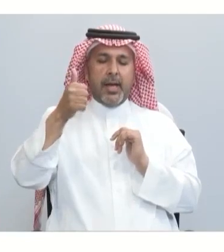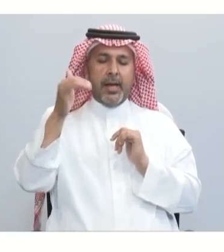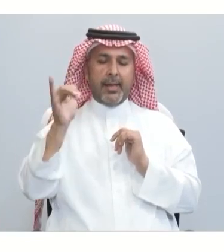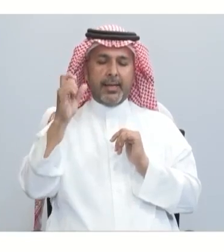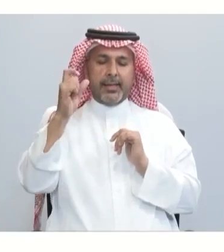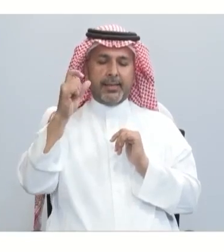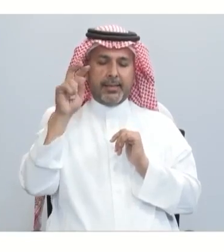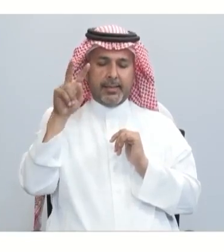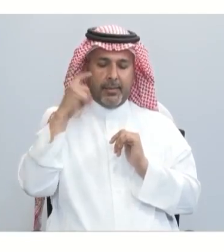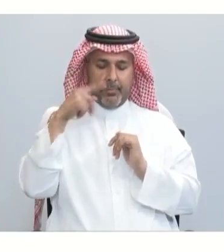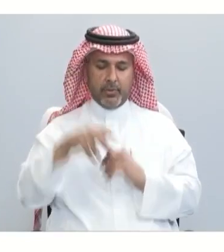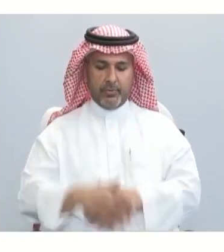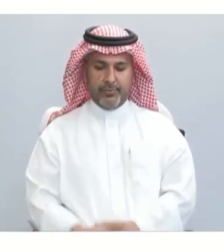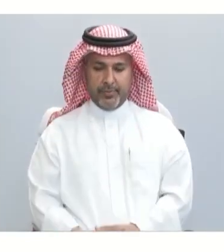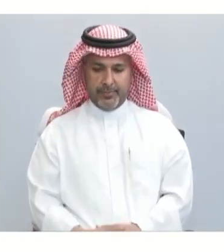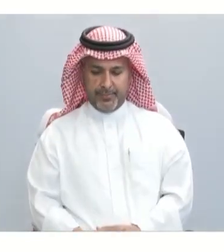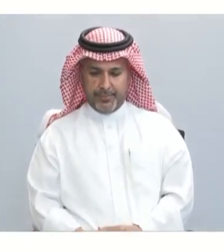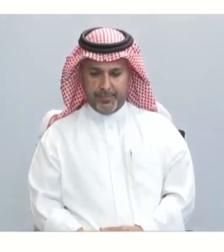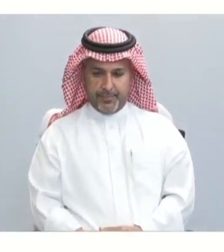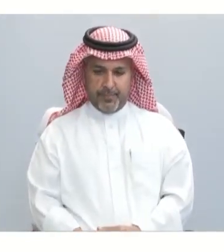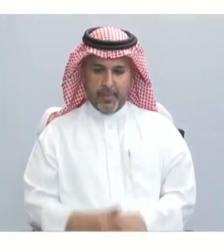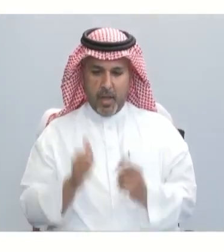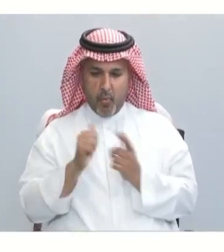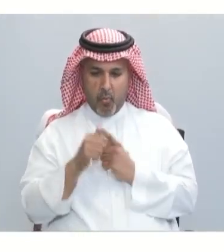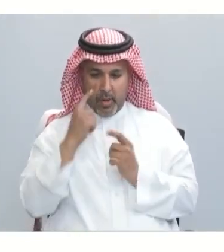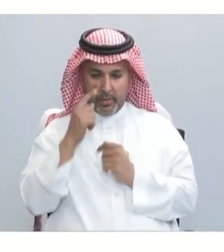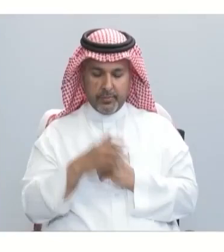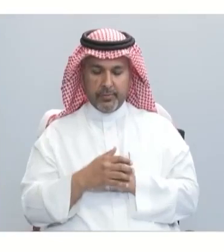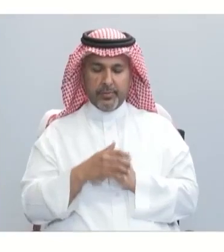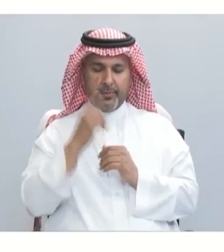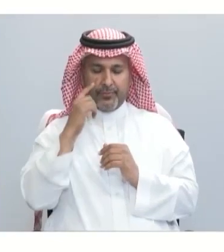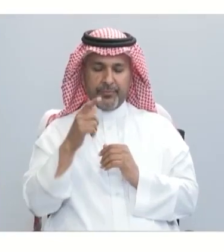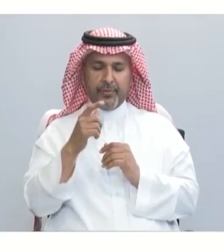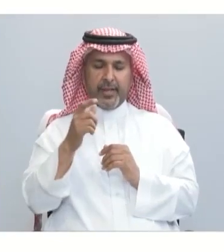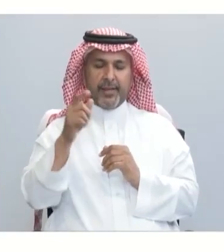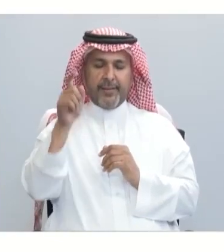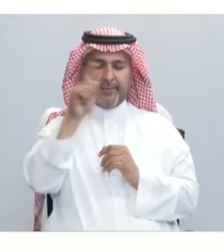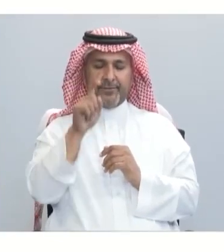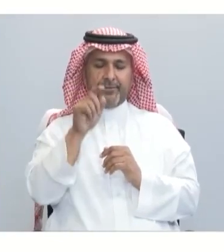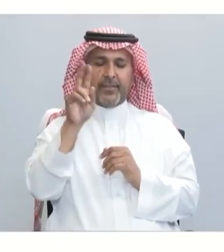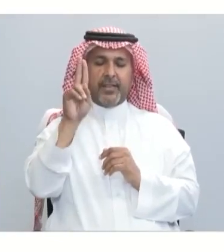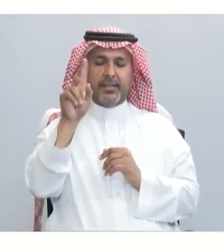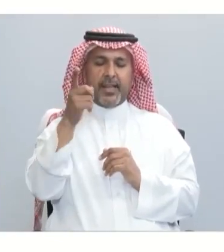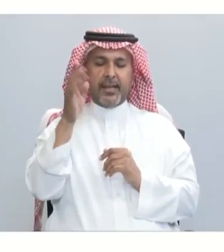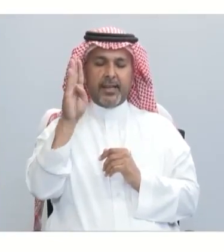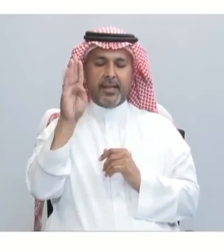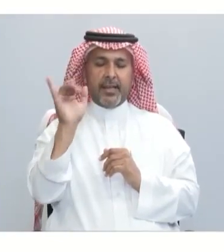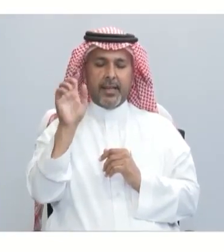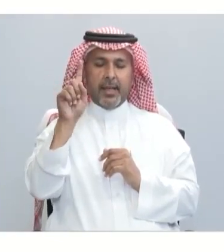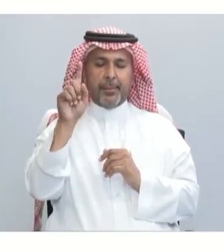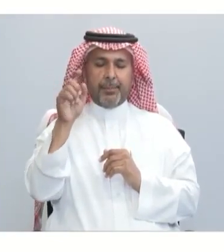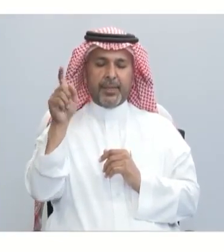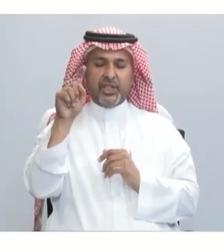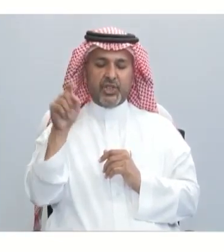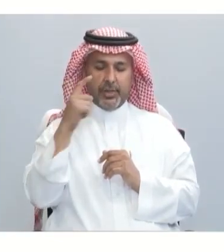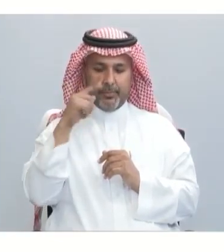ولا اي شيء طيب نبدا الان اف تركيب جي اوف اكس يساوي اللي هي اف